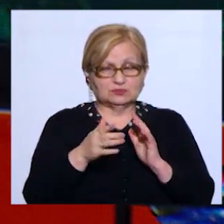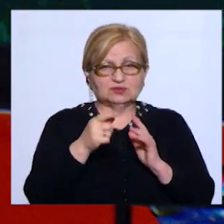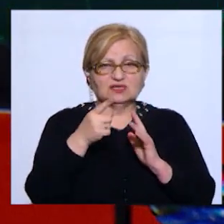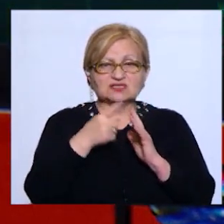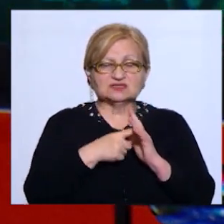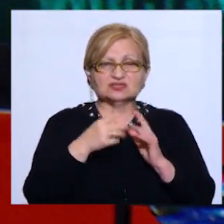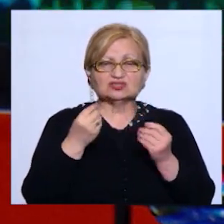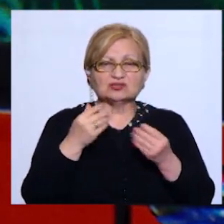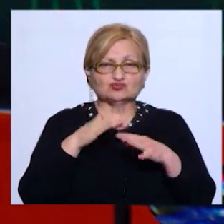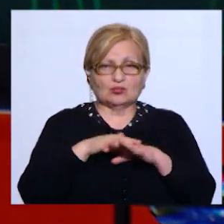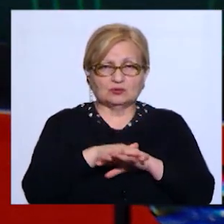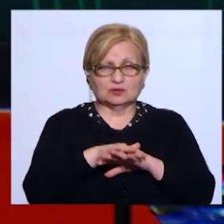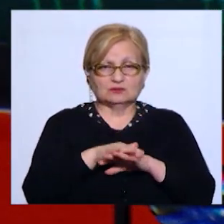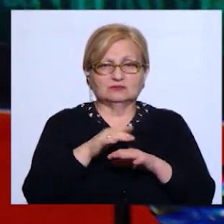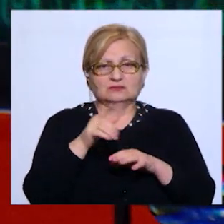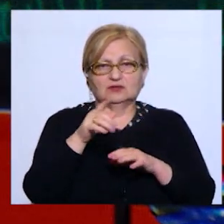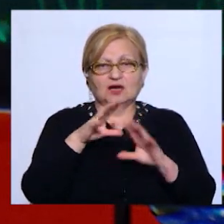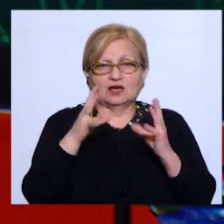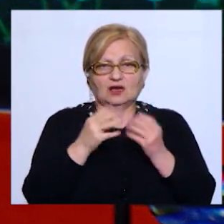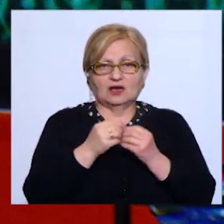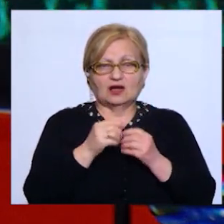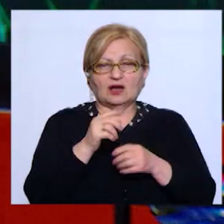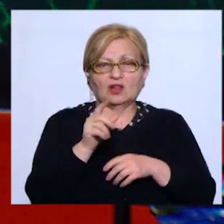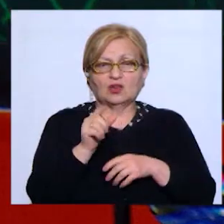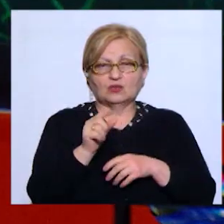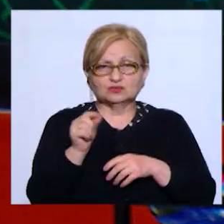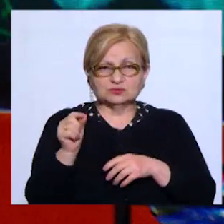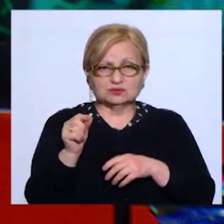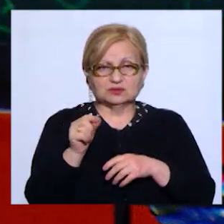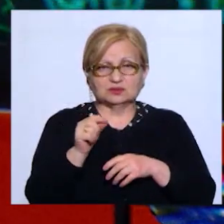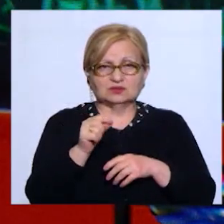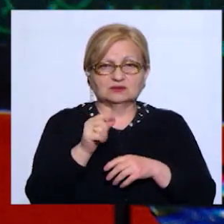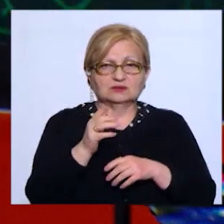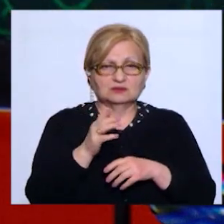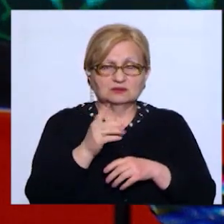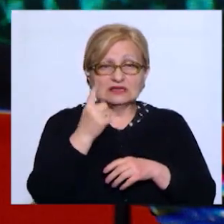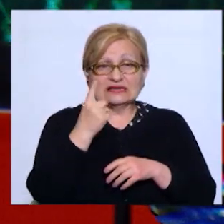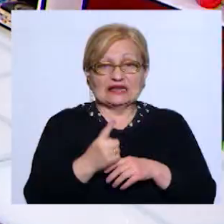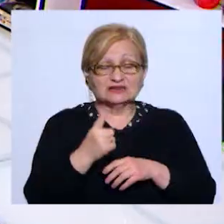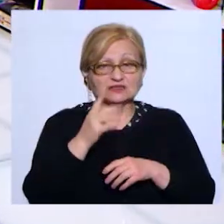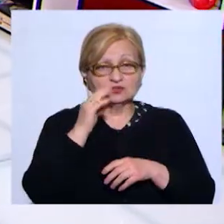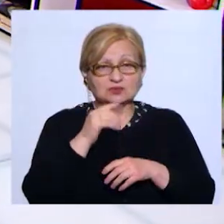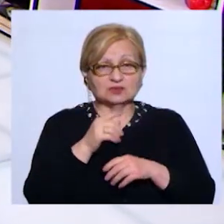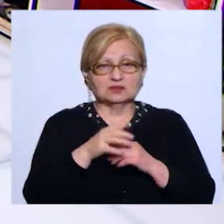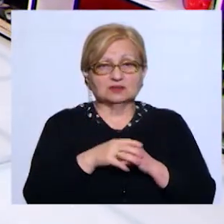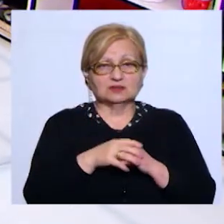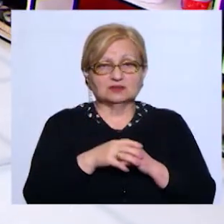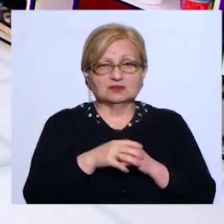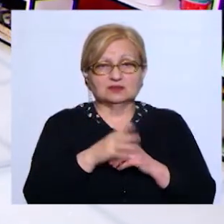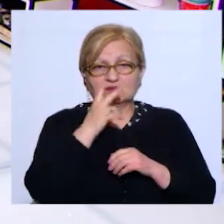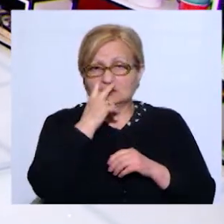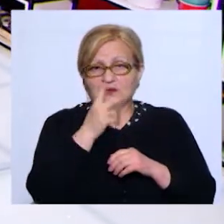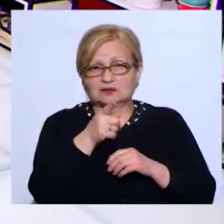საშუალო არითმეტიკულია, როცა მონაცემების რაოდენობა არის ლუწი, ხოლო თუ მონაცემების რაოდენობა არის კენტი, აი აქ